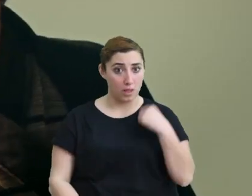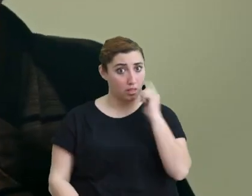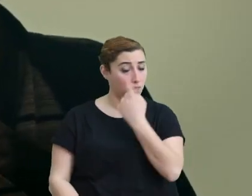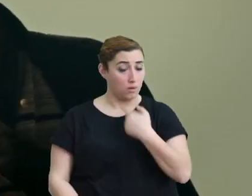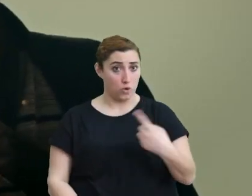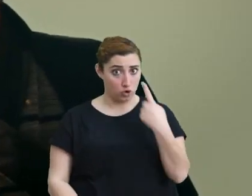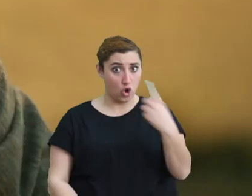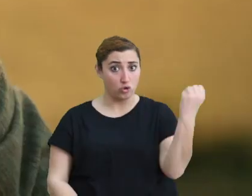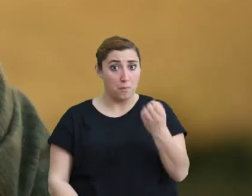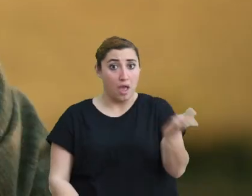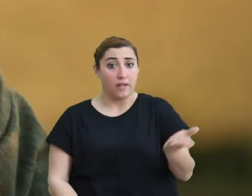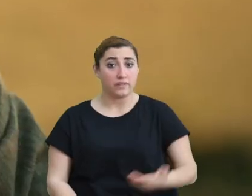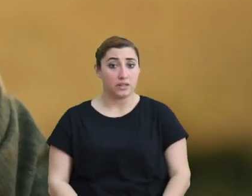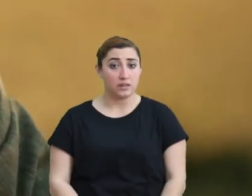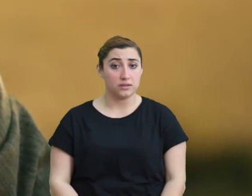Gözümle gördüm katili.